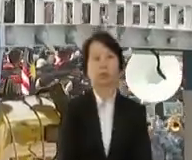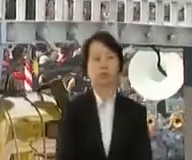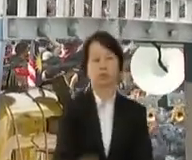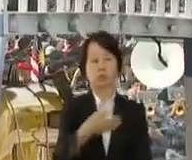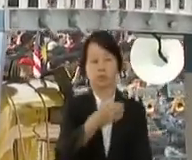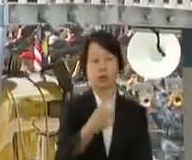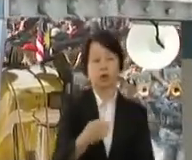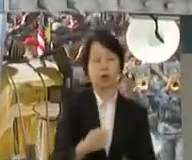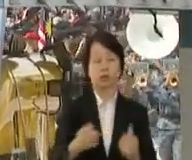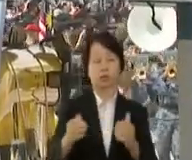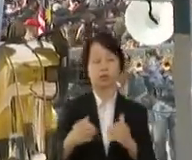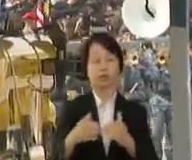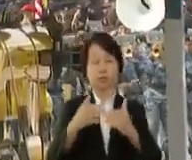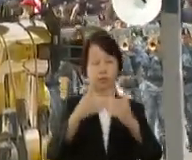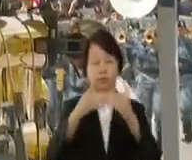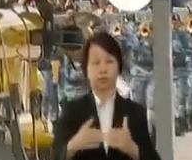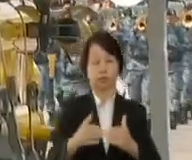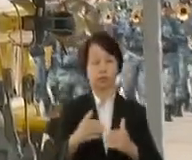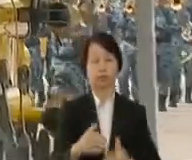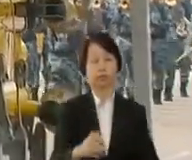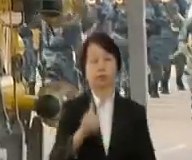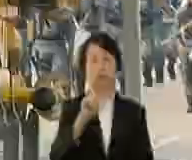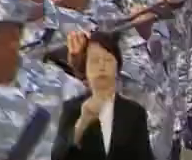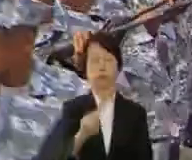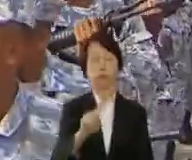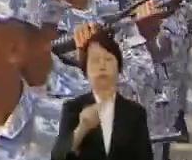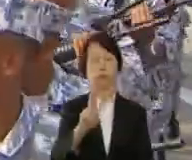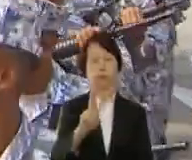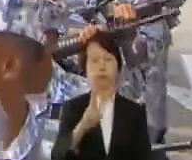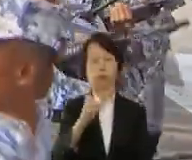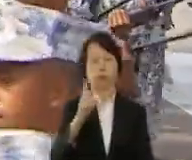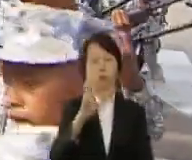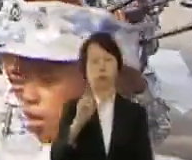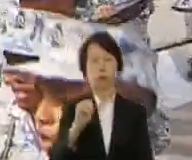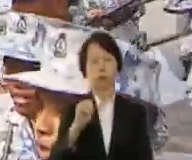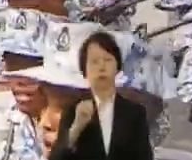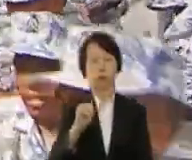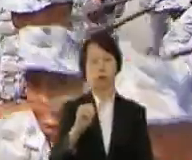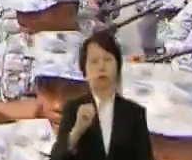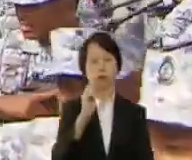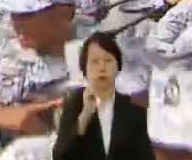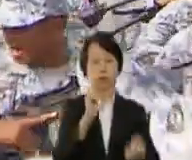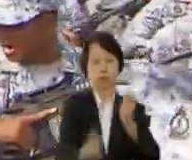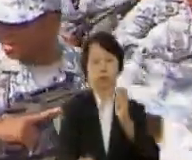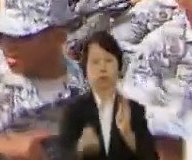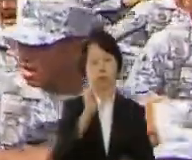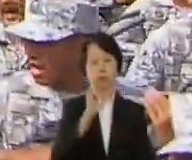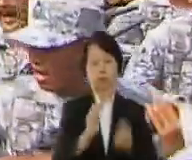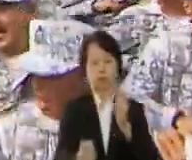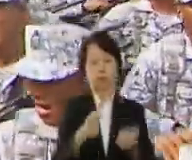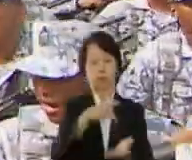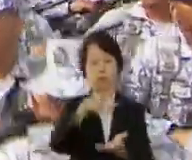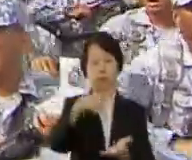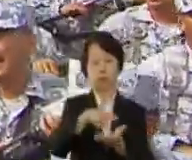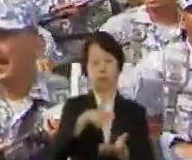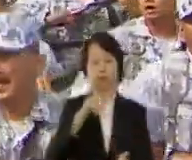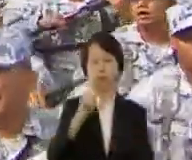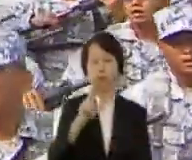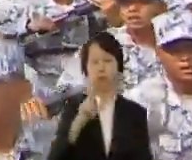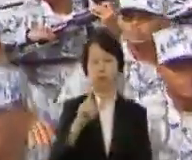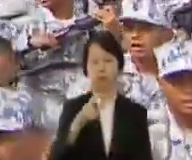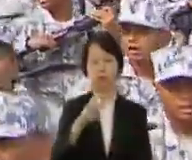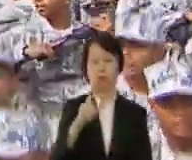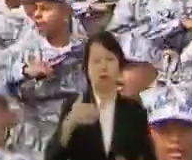Dan mendahului kontingen Tentera Udara Diraja Malaysia ialah Pancaragan Pusat Tentera Udara Diraja Malaysia